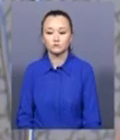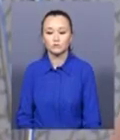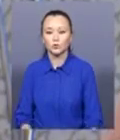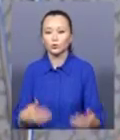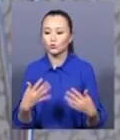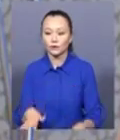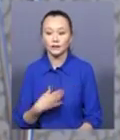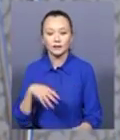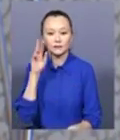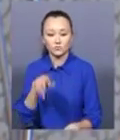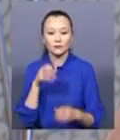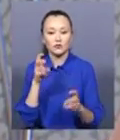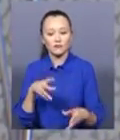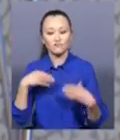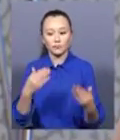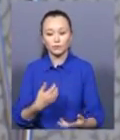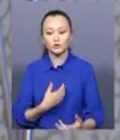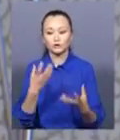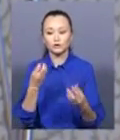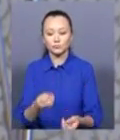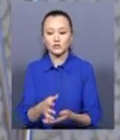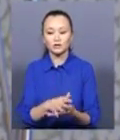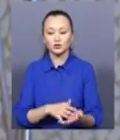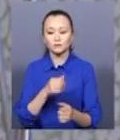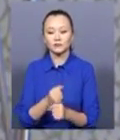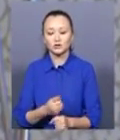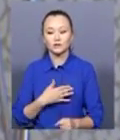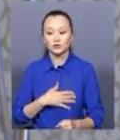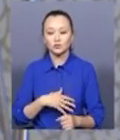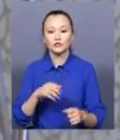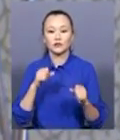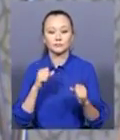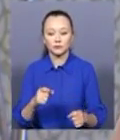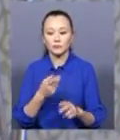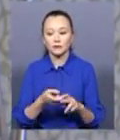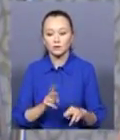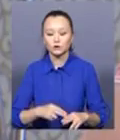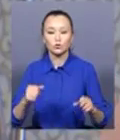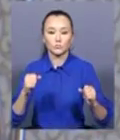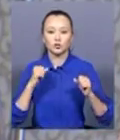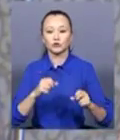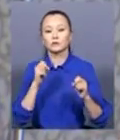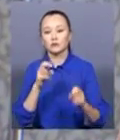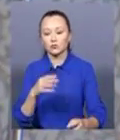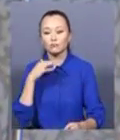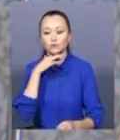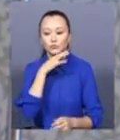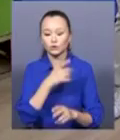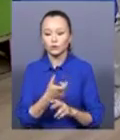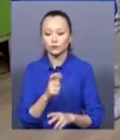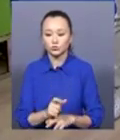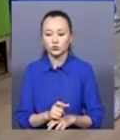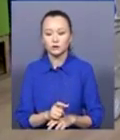Фух, друзья, я не знаю, как вы, но мы еще продолжаем делать нашу разминку, потому что упражнений, как оказалось, очень